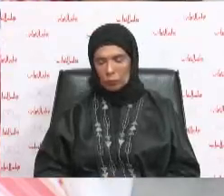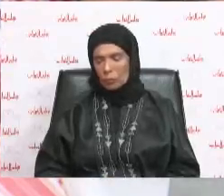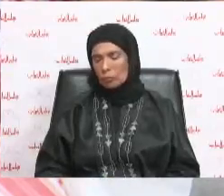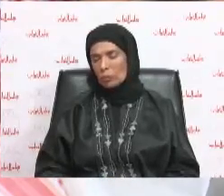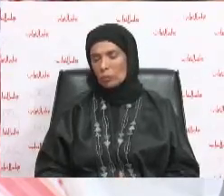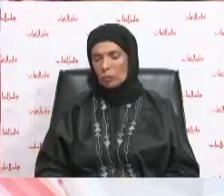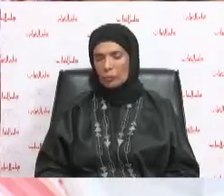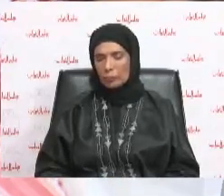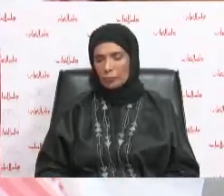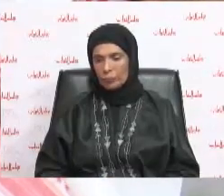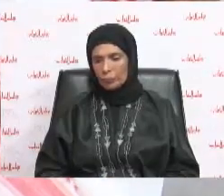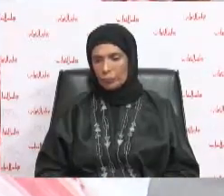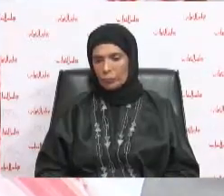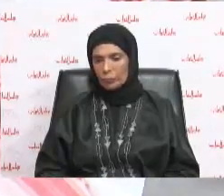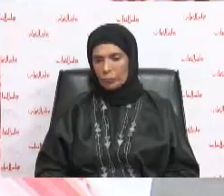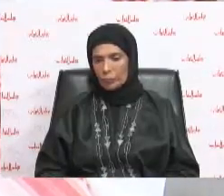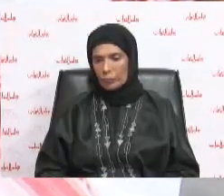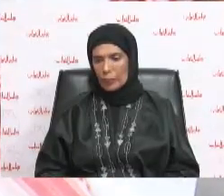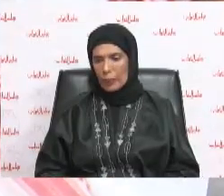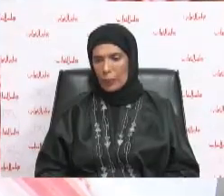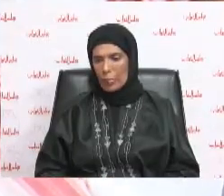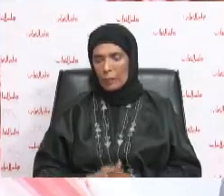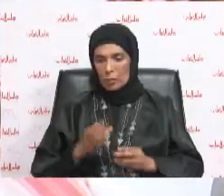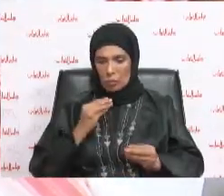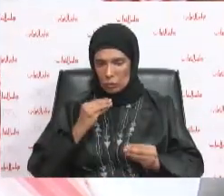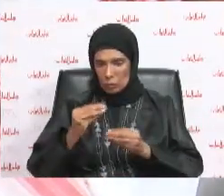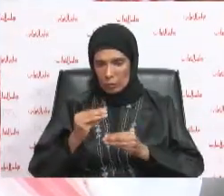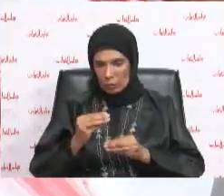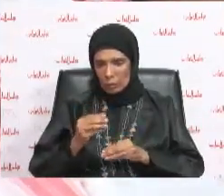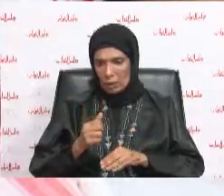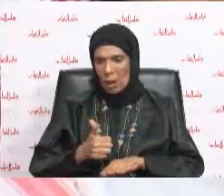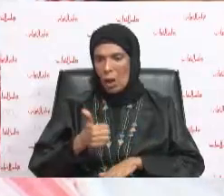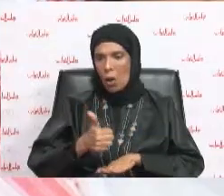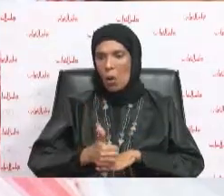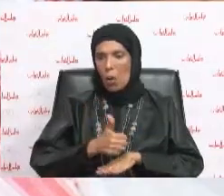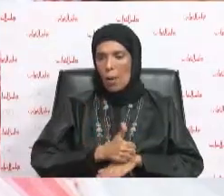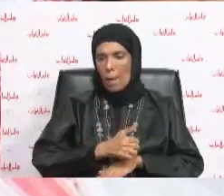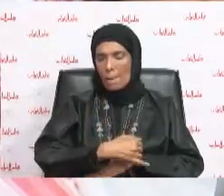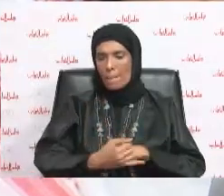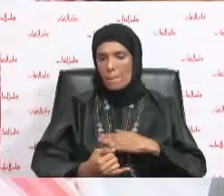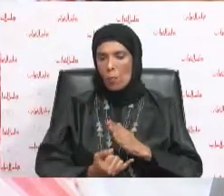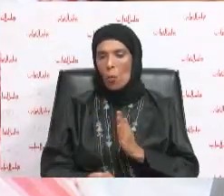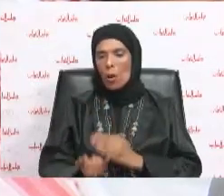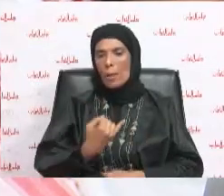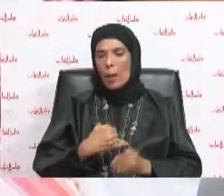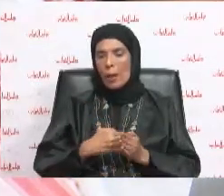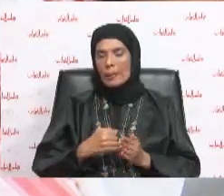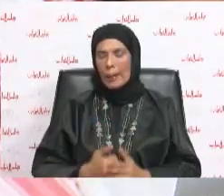أخرى على مناقشة الأسس والمبادئ الزين العامة لهذه